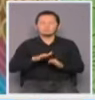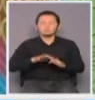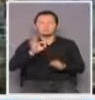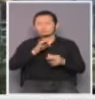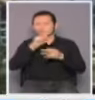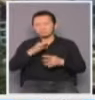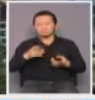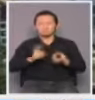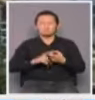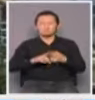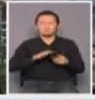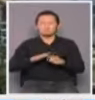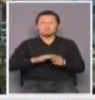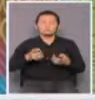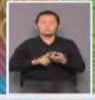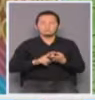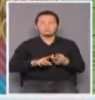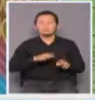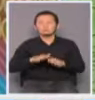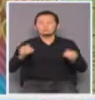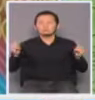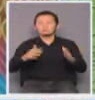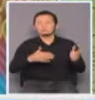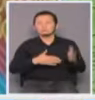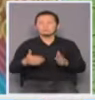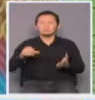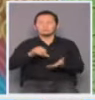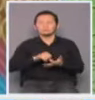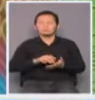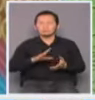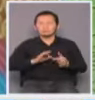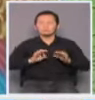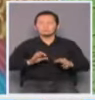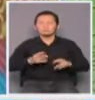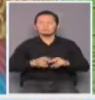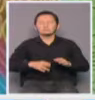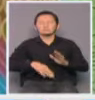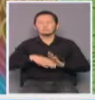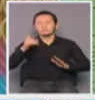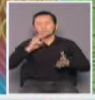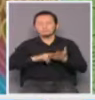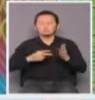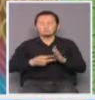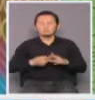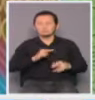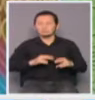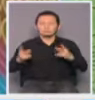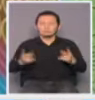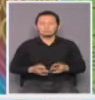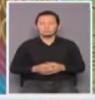болмайық, барлық жерде де сыбайлас жемқорлыққа ымырасыз күрес мәдениетін қалыптастыру бағытында қызмет жасауымыз